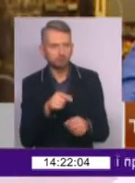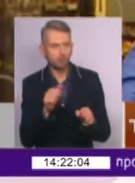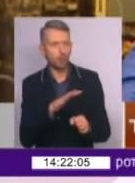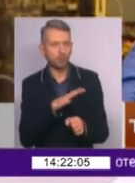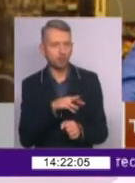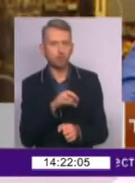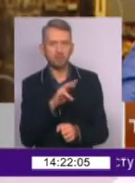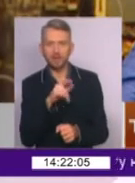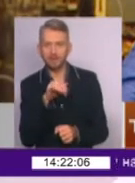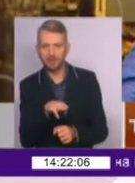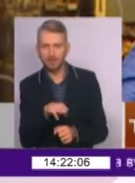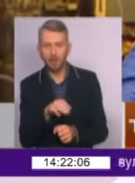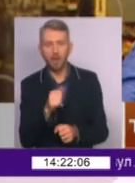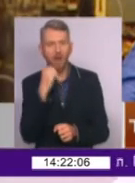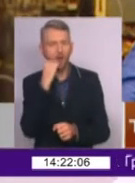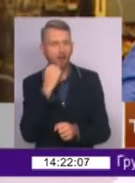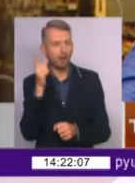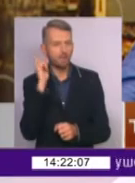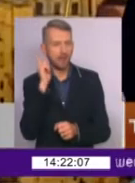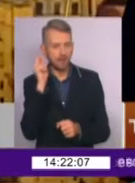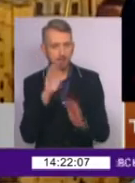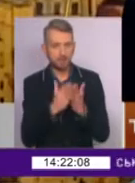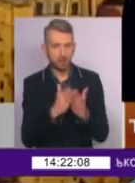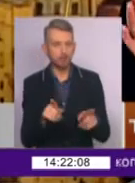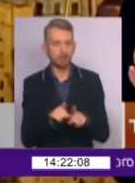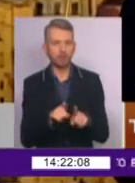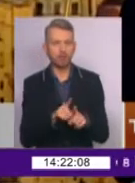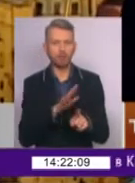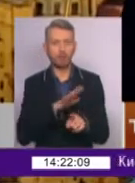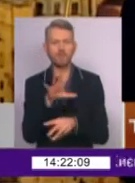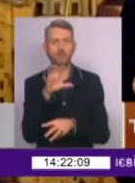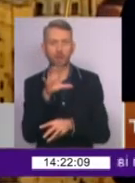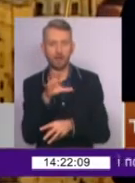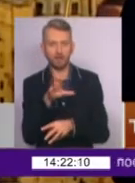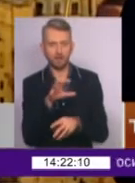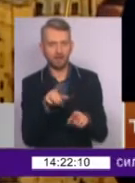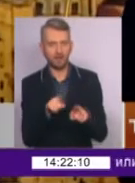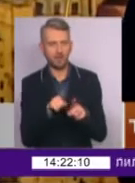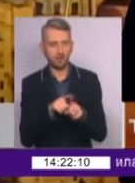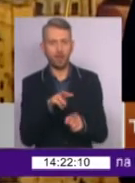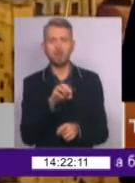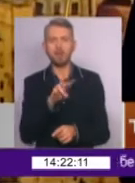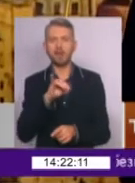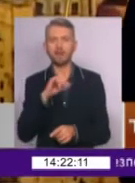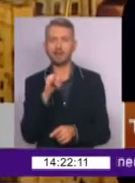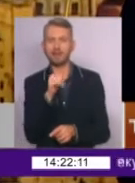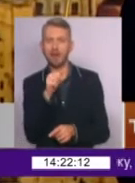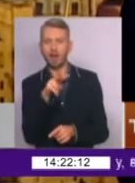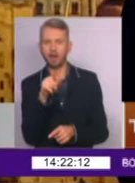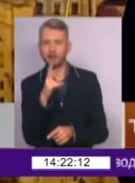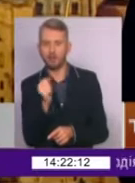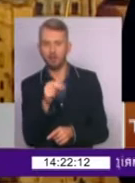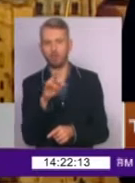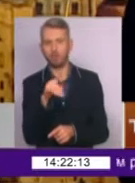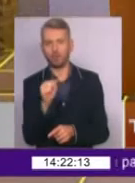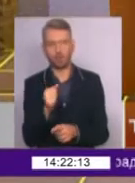таких підручниках старих років це так, навіть були фотографії менінгіальної пози, на сьогодні до такого рідко